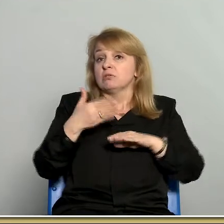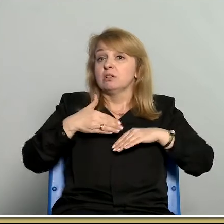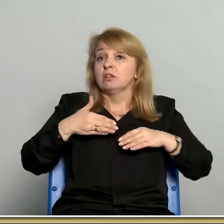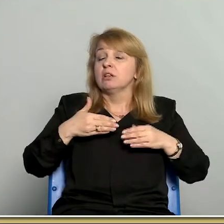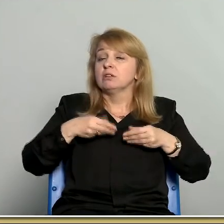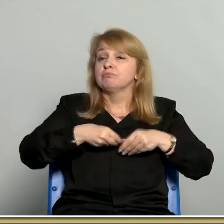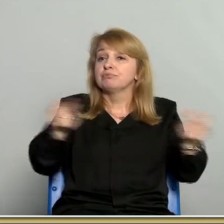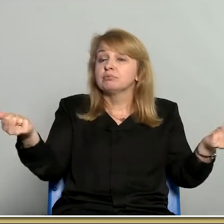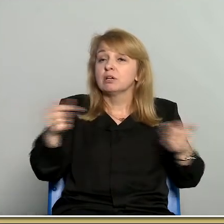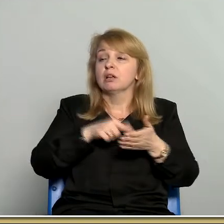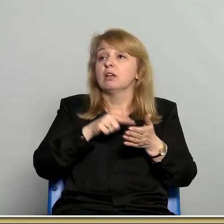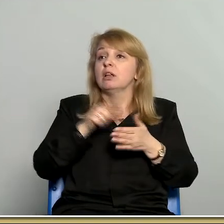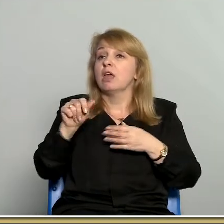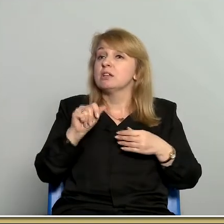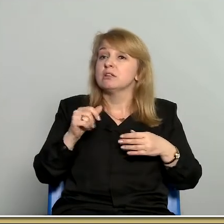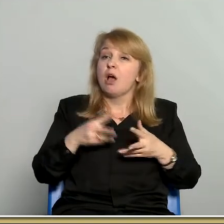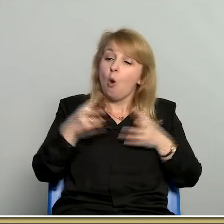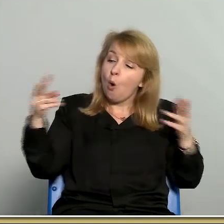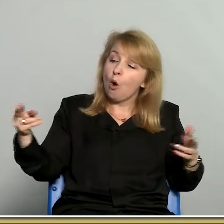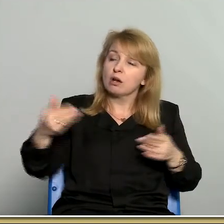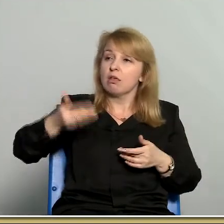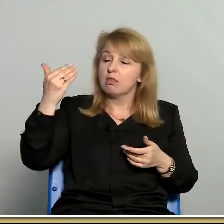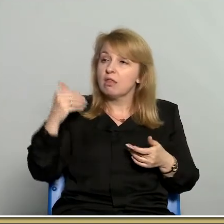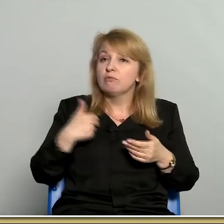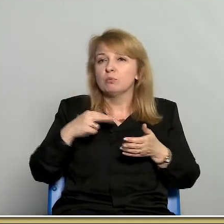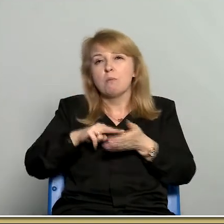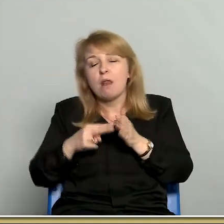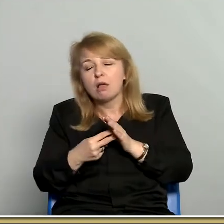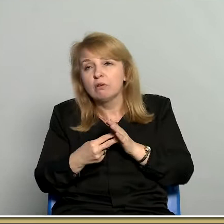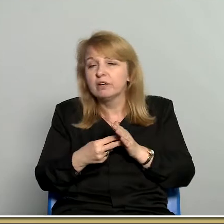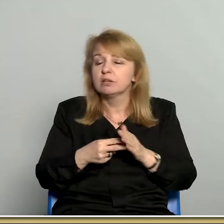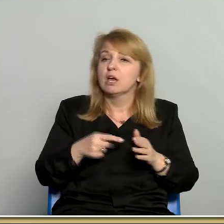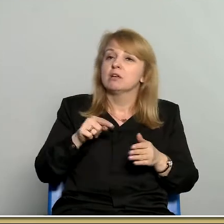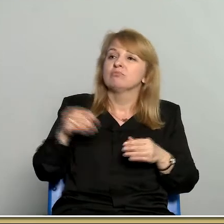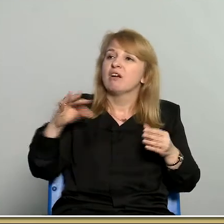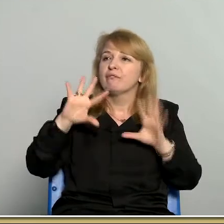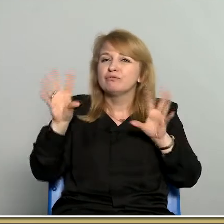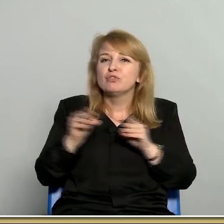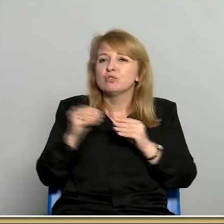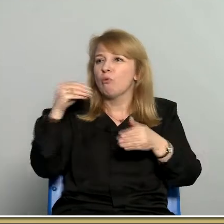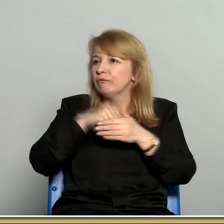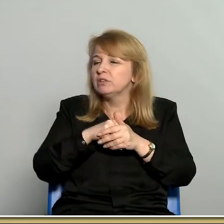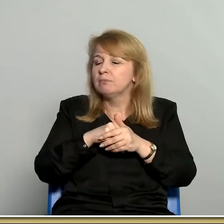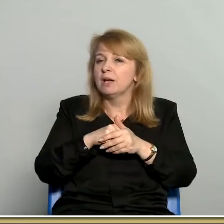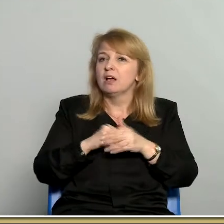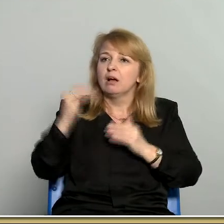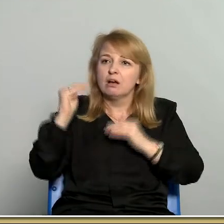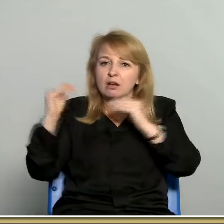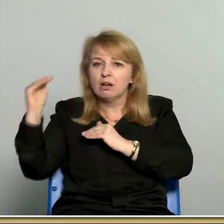innej alokacji wynika z tego, że na przestrzeni tak długiego okresu programowania kwestie dotyczące dostępności